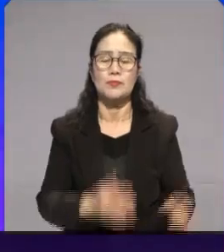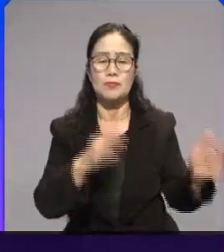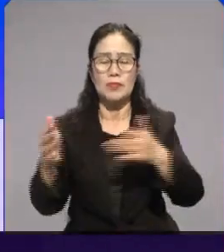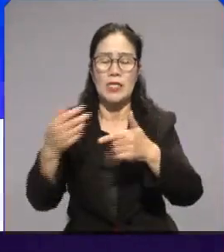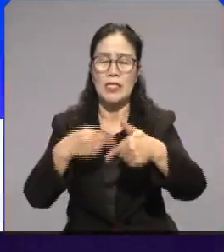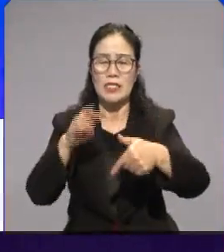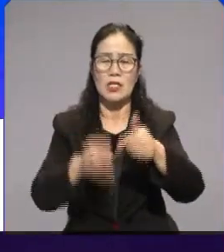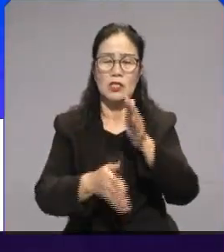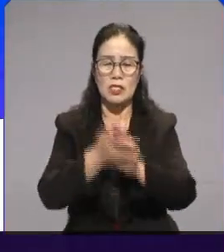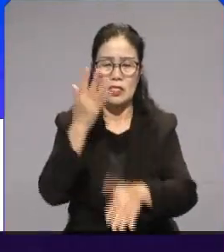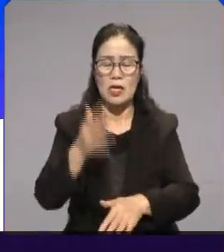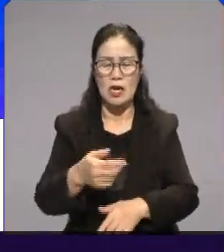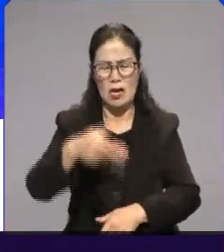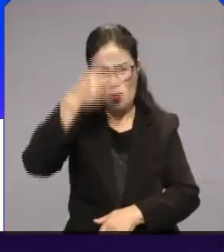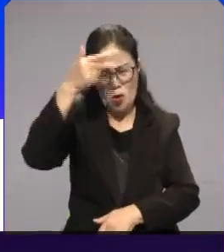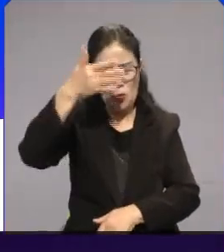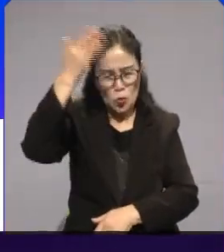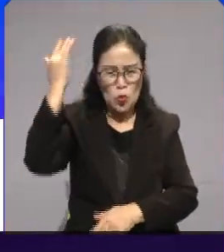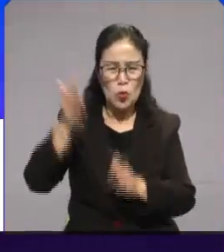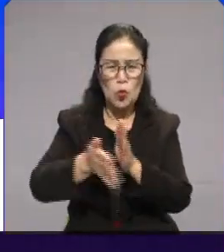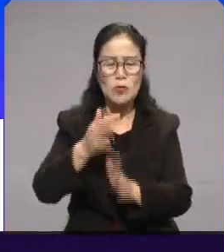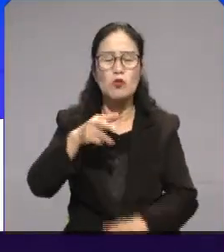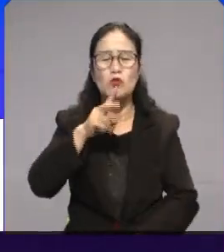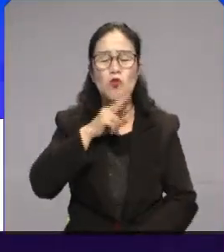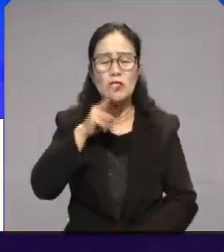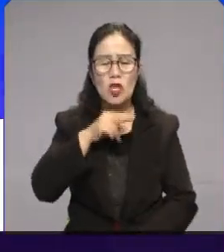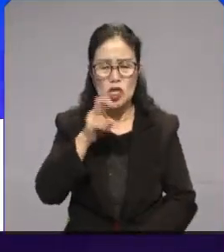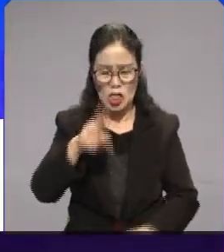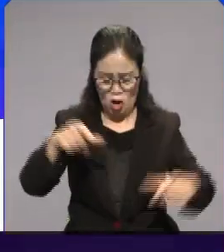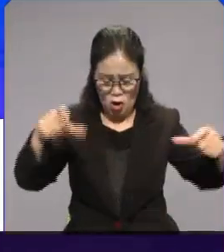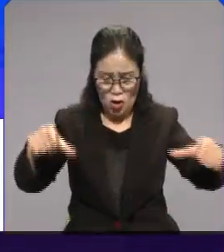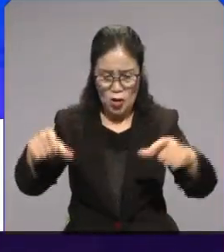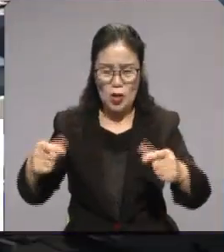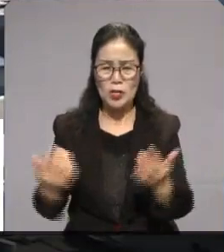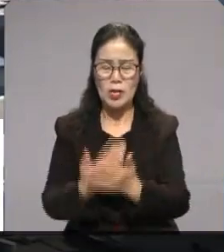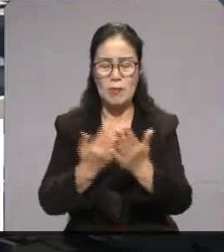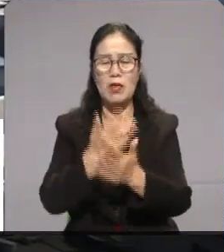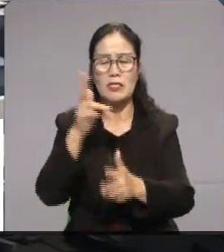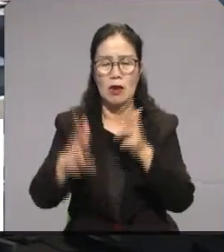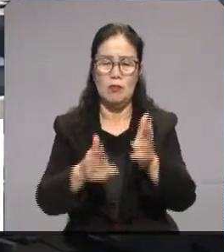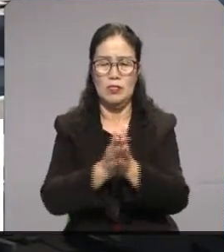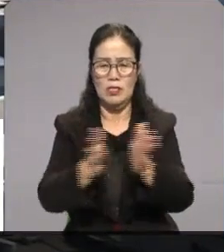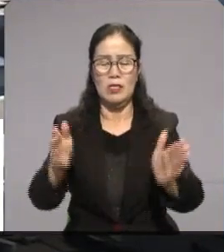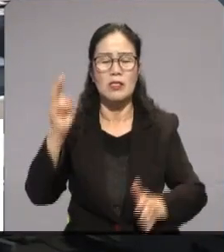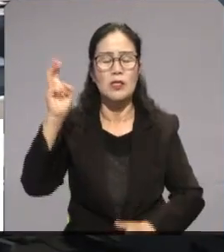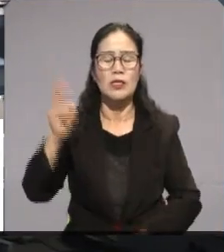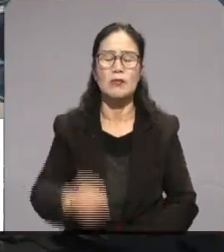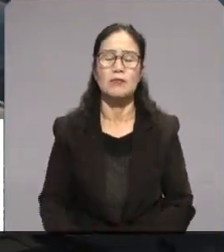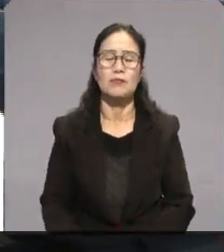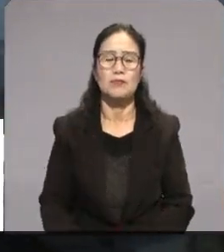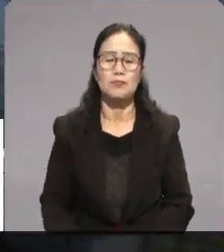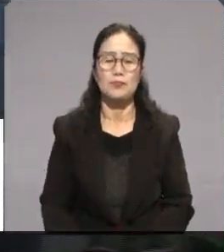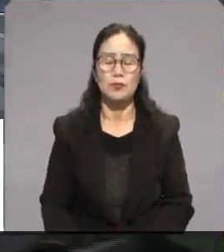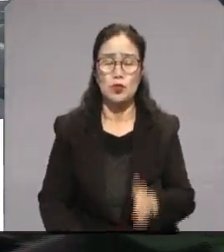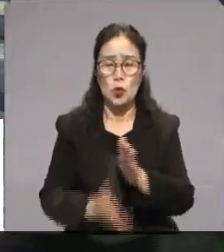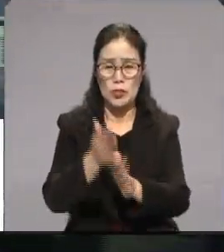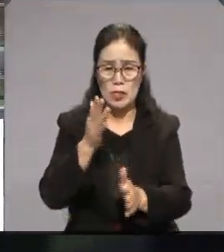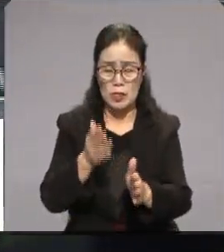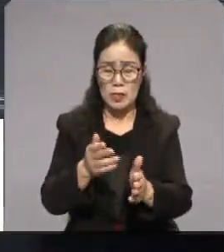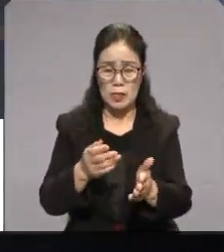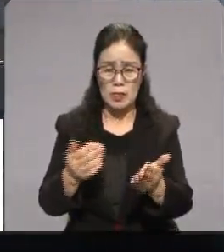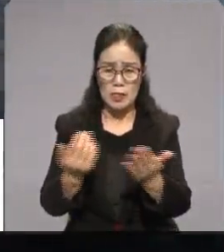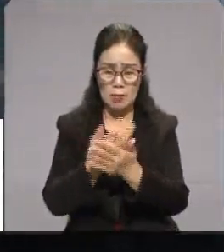인천시가 대표 원도심으로 꼽히는 동인천역 이론 개발 사업을 본격화할 전망입니다 인천시는 도시 개발법에